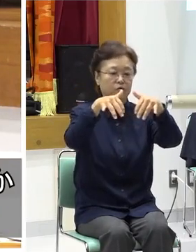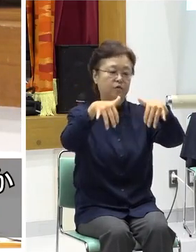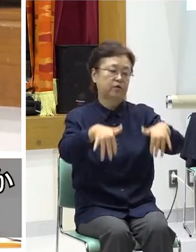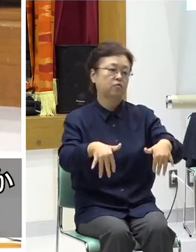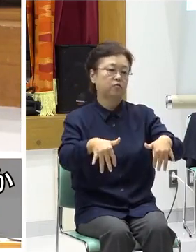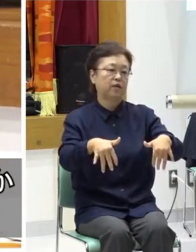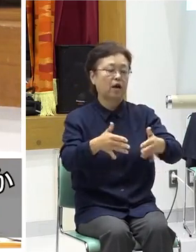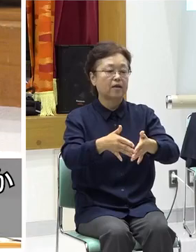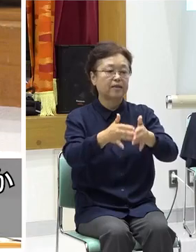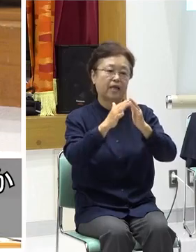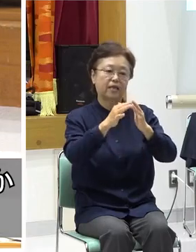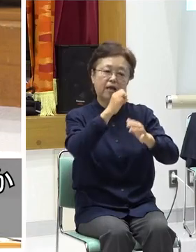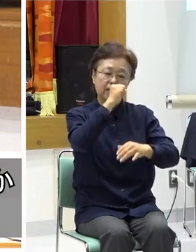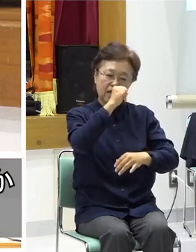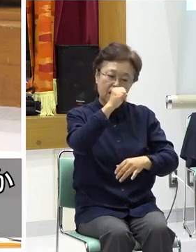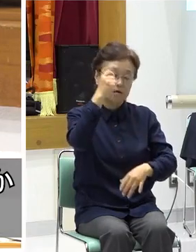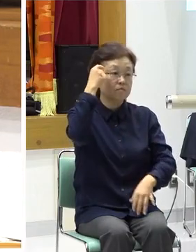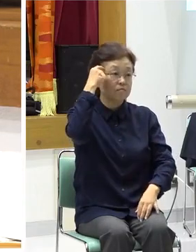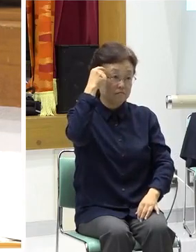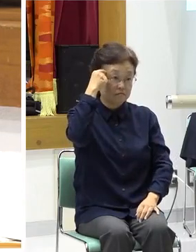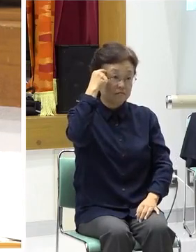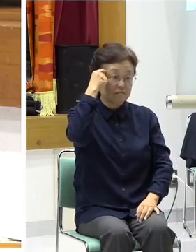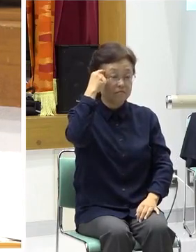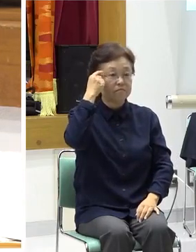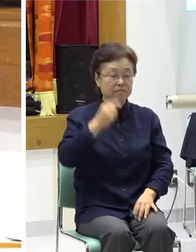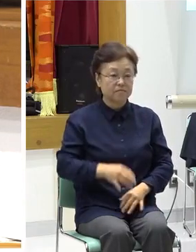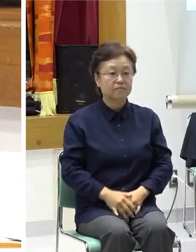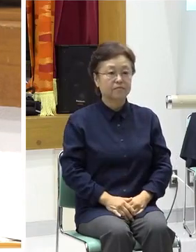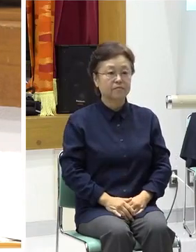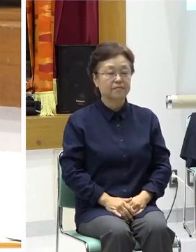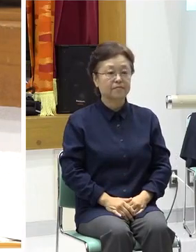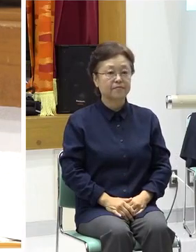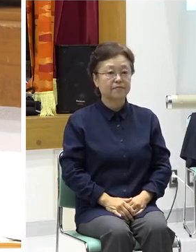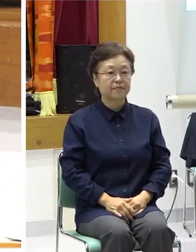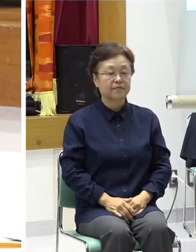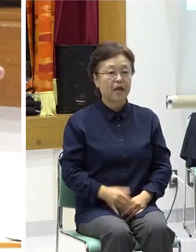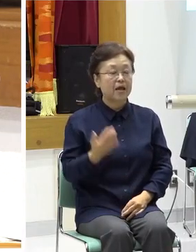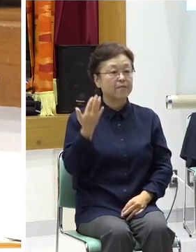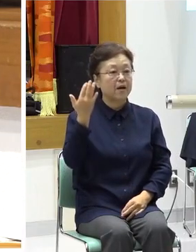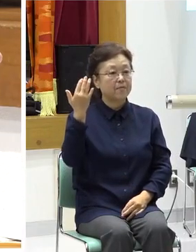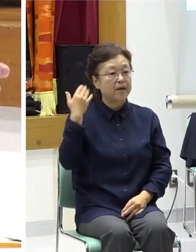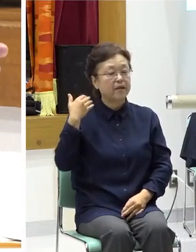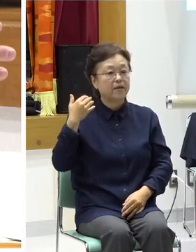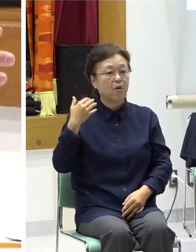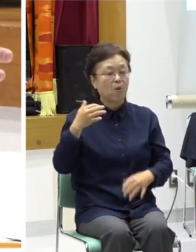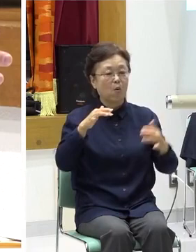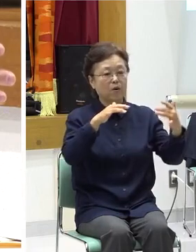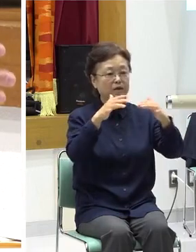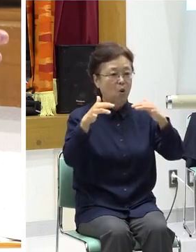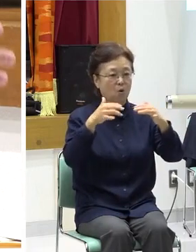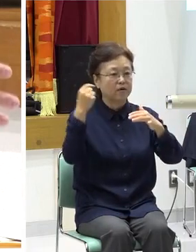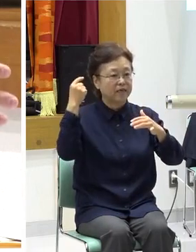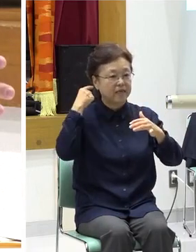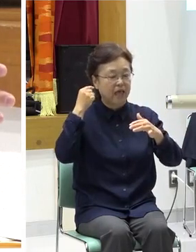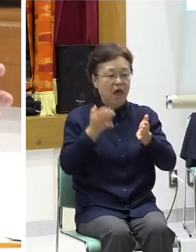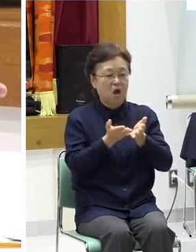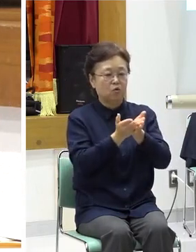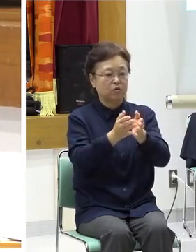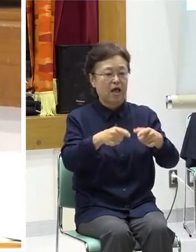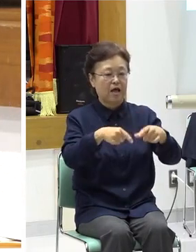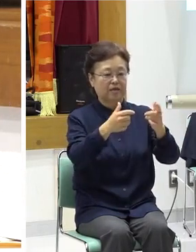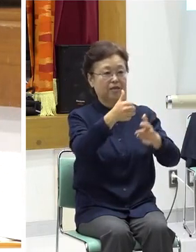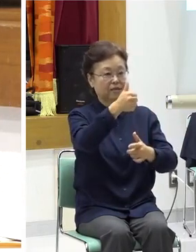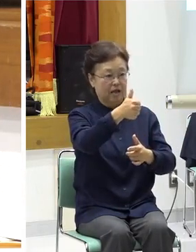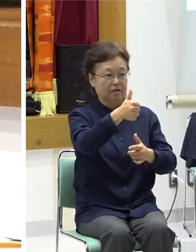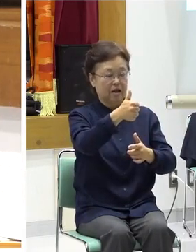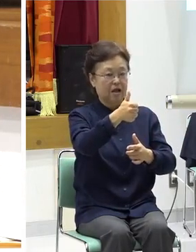とか思ったりも聞いて思ったんですけど、今までの議論を聞かれて、船木さんの方から何か今後の基本構想の見直しやマ